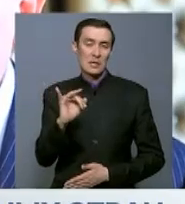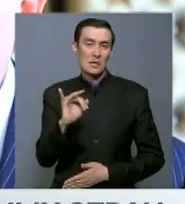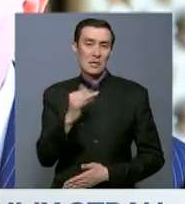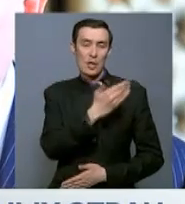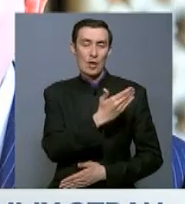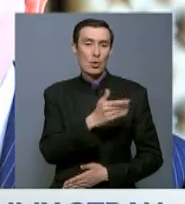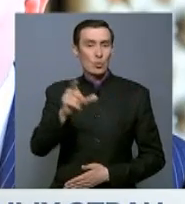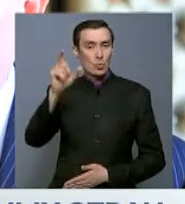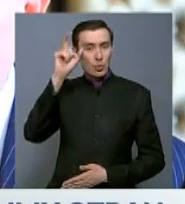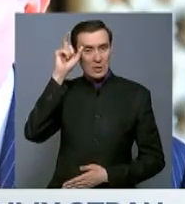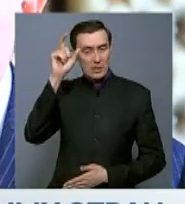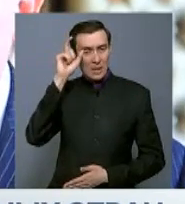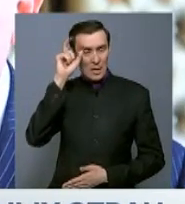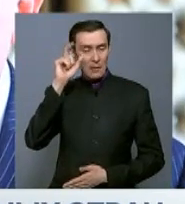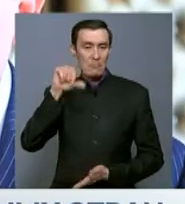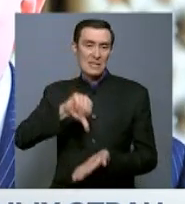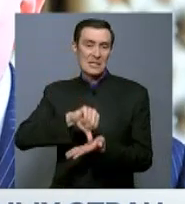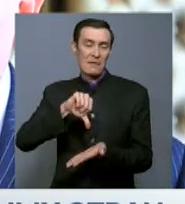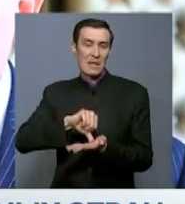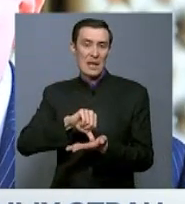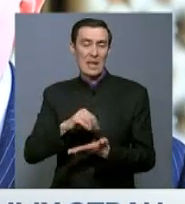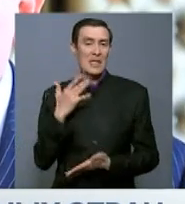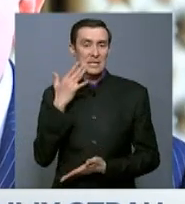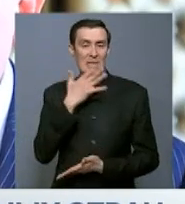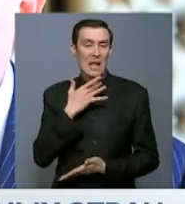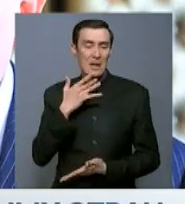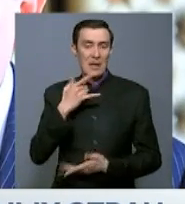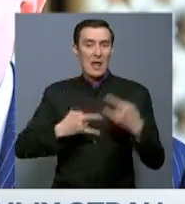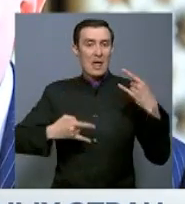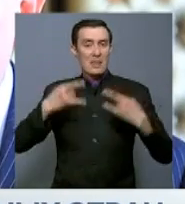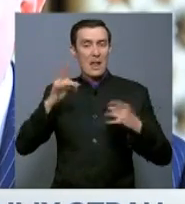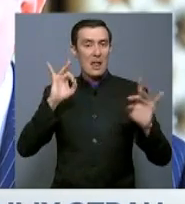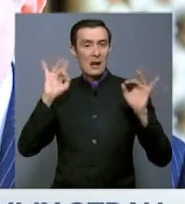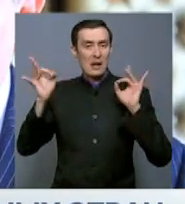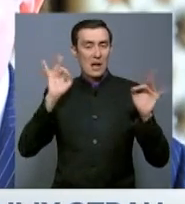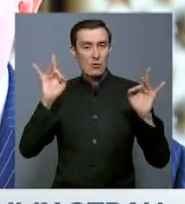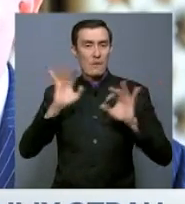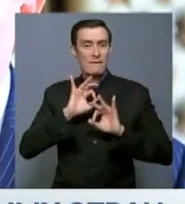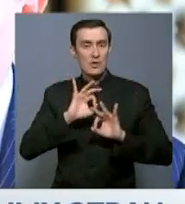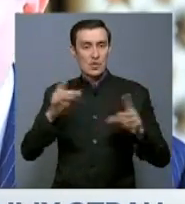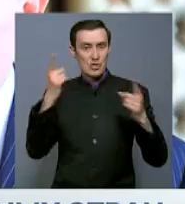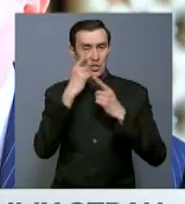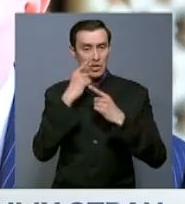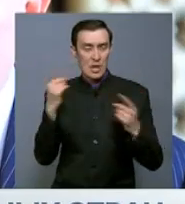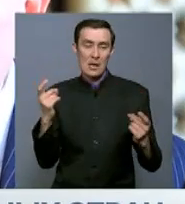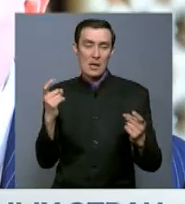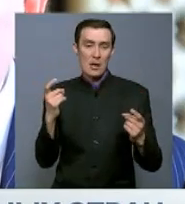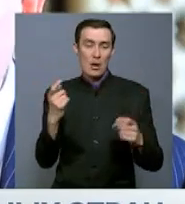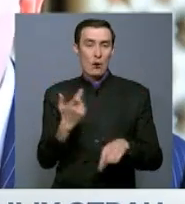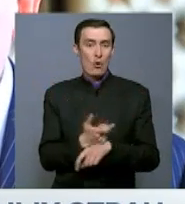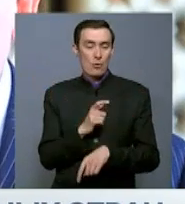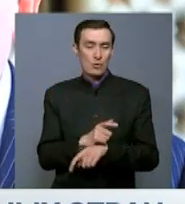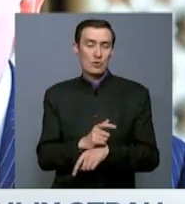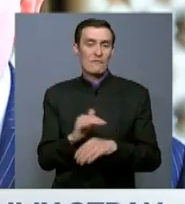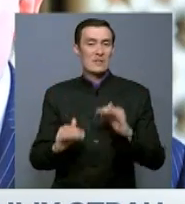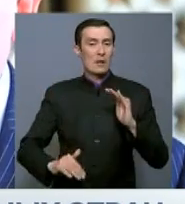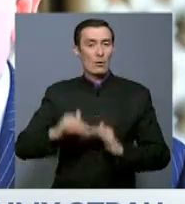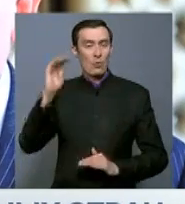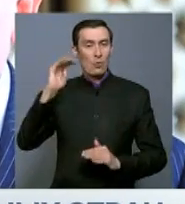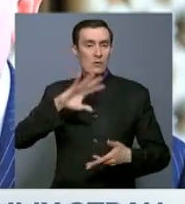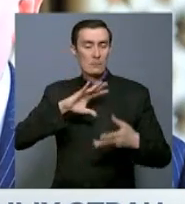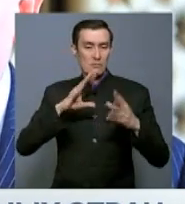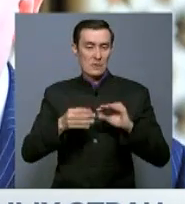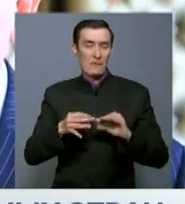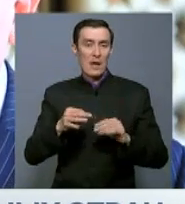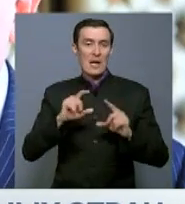из Турции, представители национальных телерадиовещателей, достаточно высоко отзывались о продукции агентства